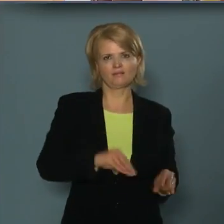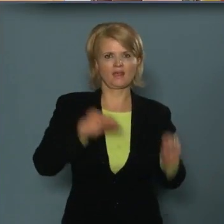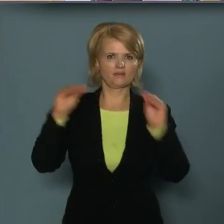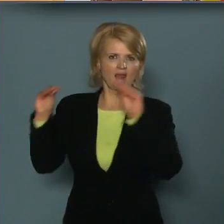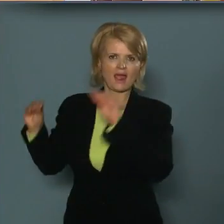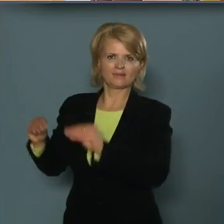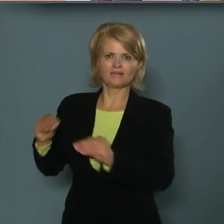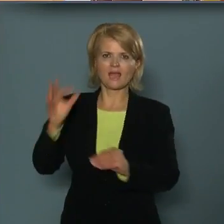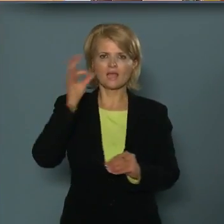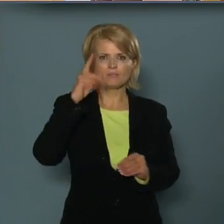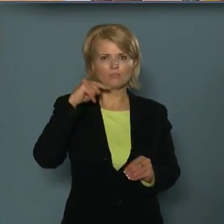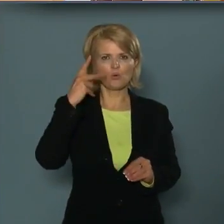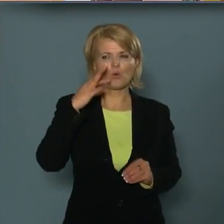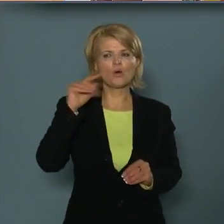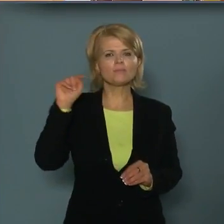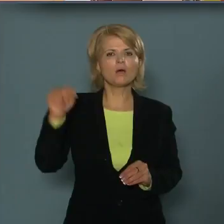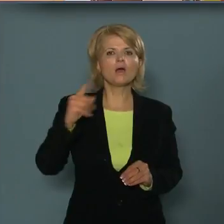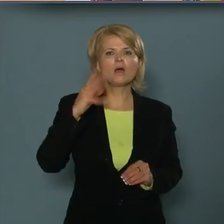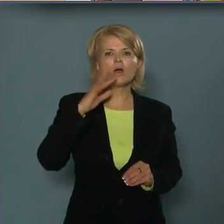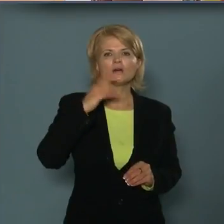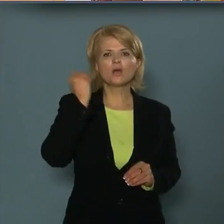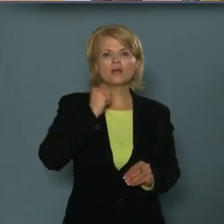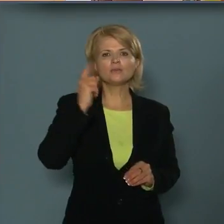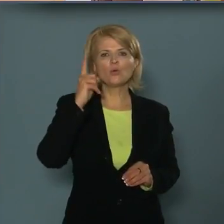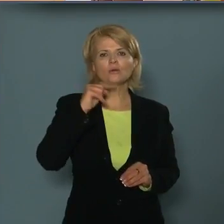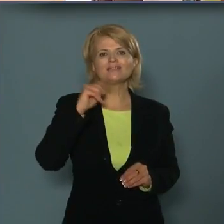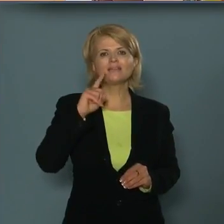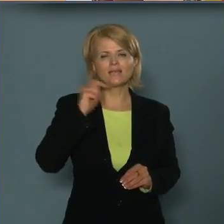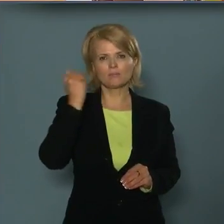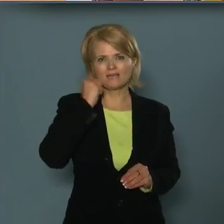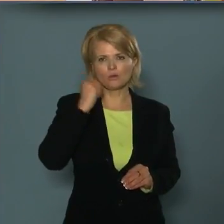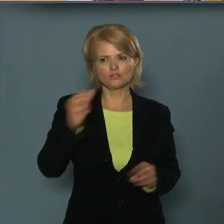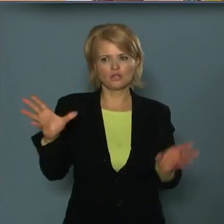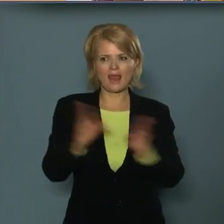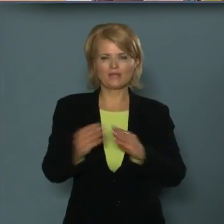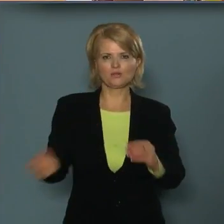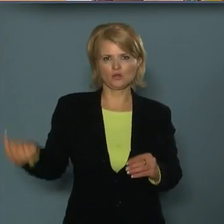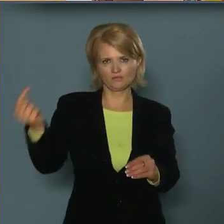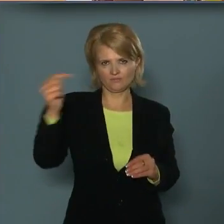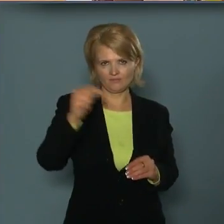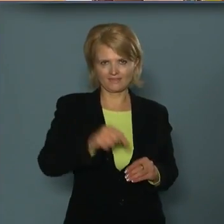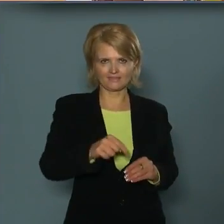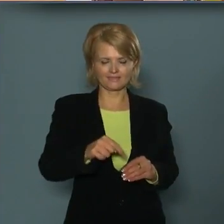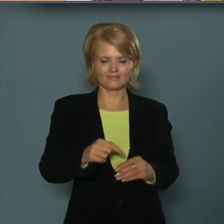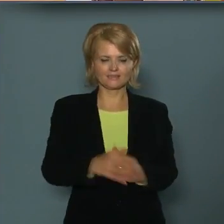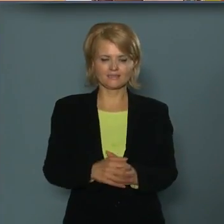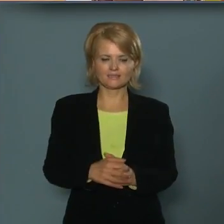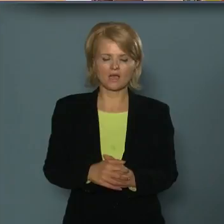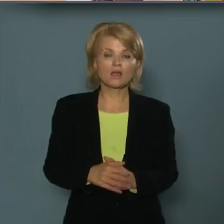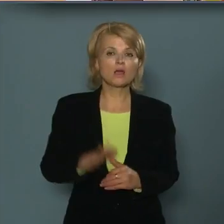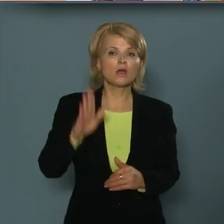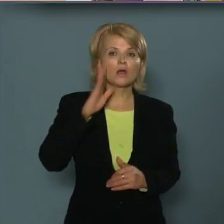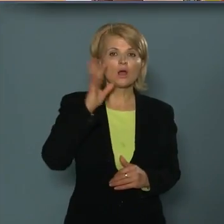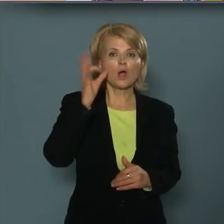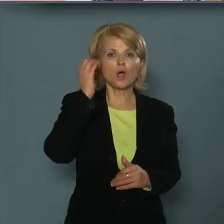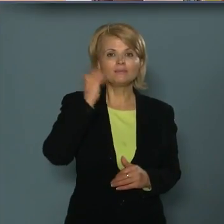internálták Bórba, Radnóti Miklóssal együtt jött visszafelé, még